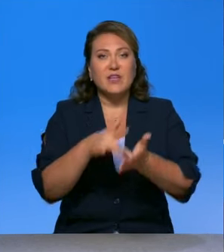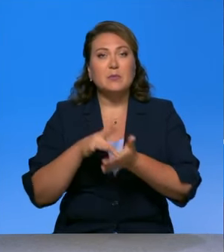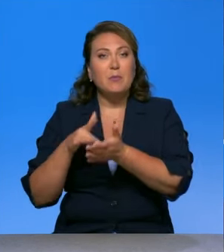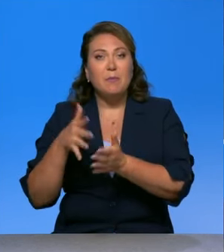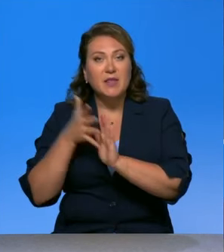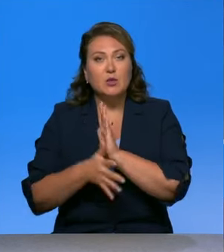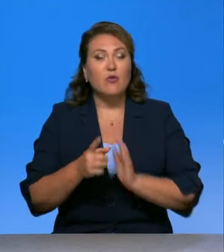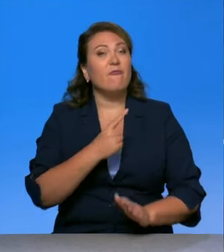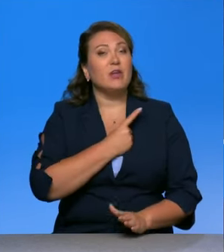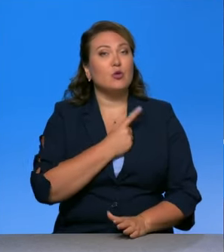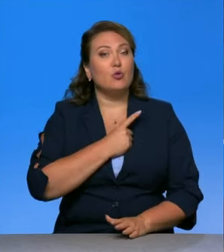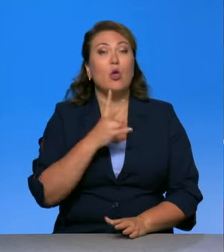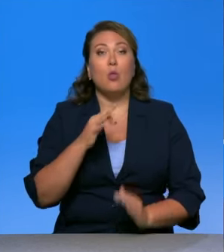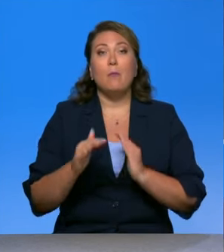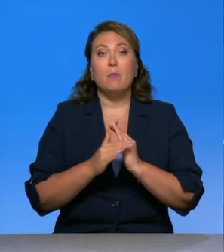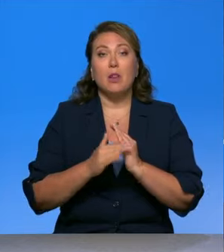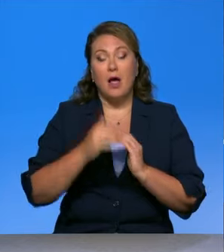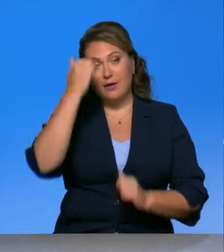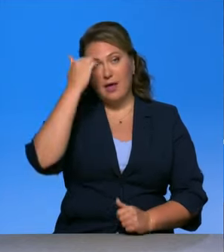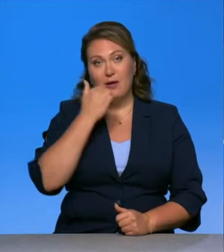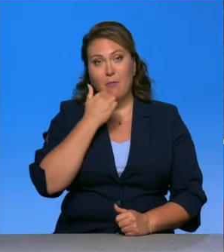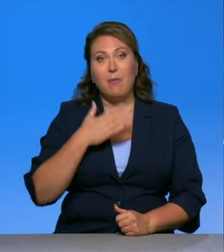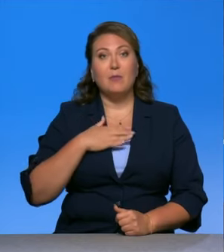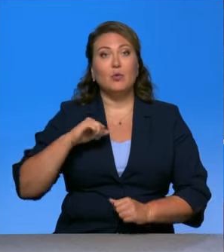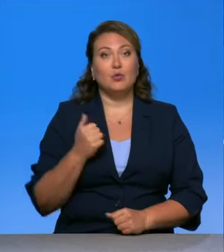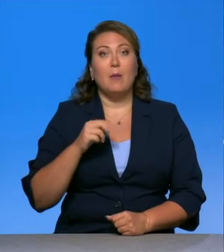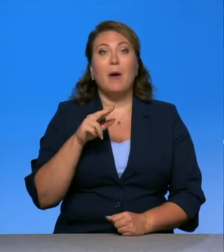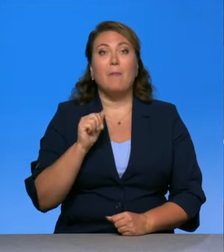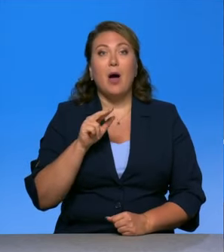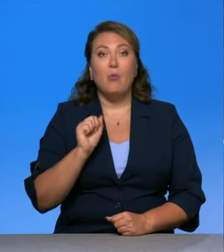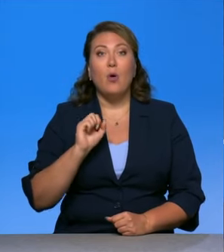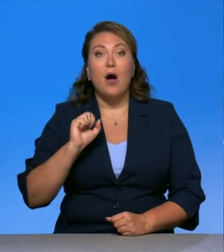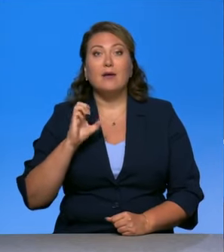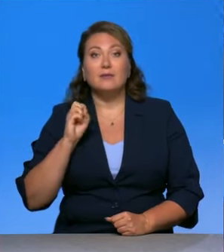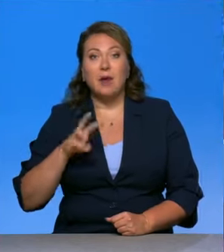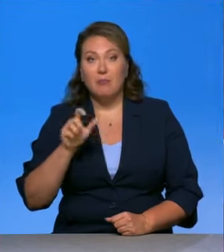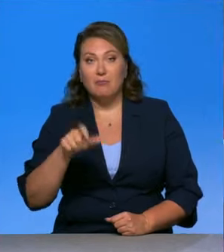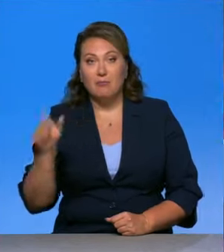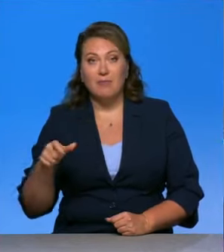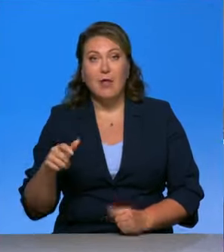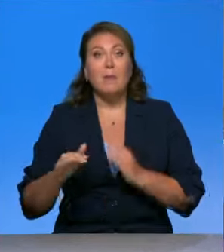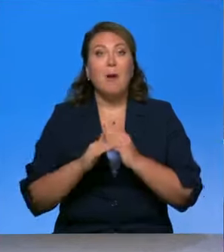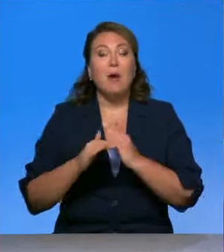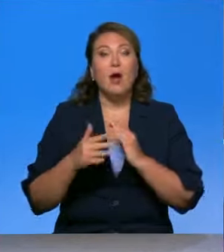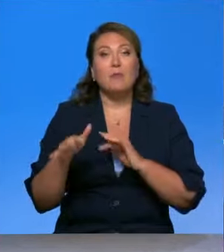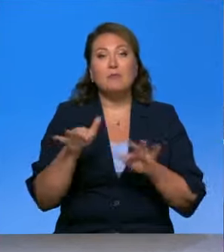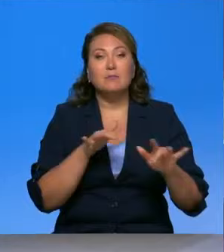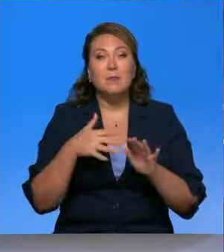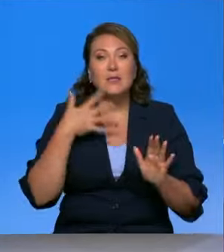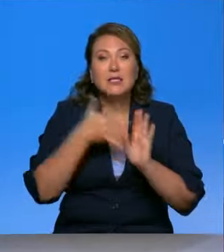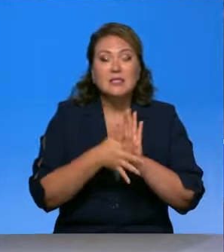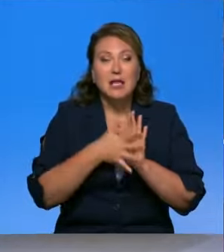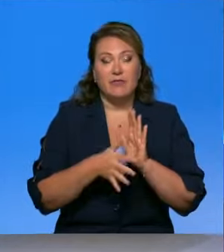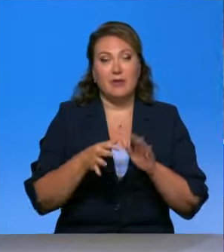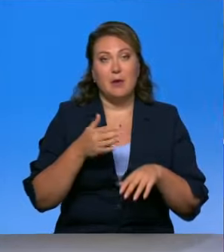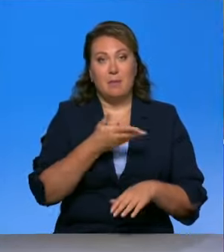благодаря моим друзьям-папуасам уже мы проводим экспедиции, а не моя команда, которая помогает мне проводить исследования в том числе. А какие они сейчас? Пишет, сейчас?